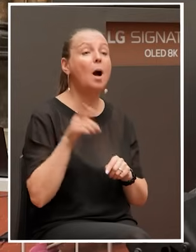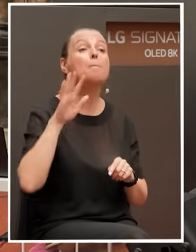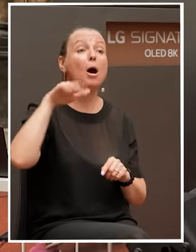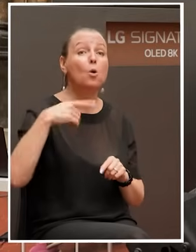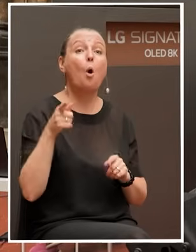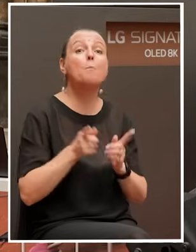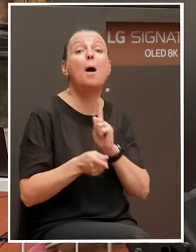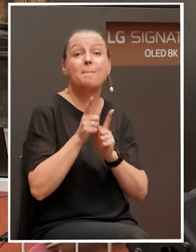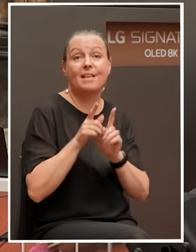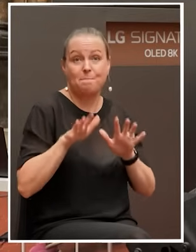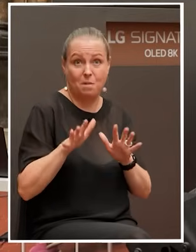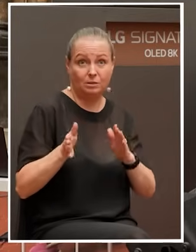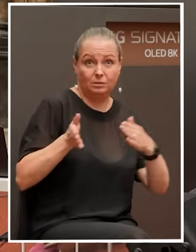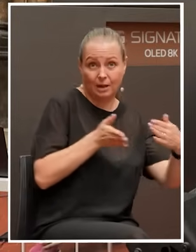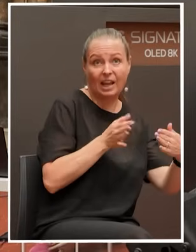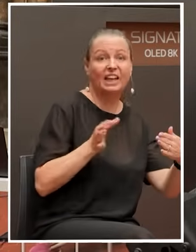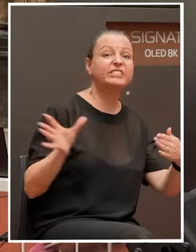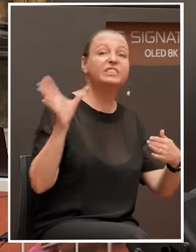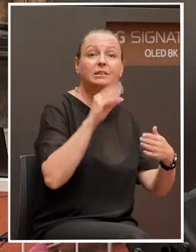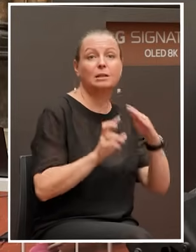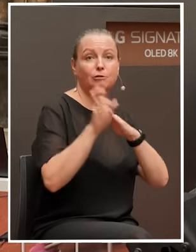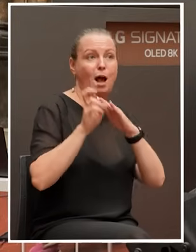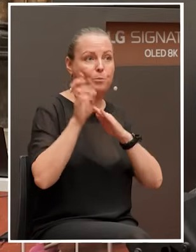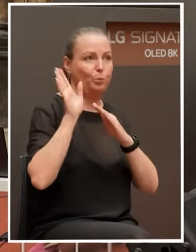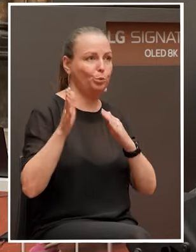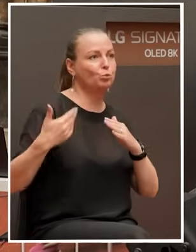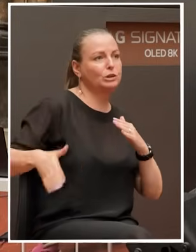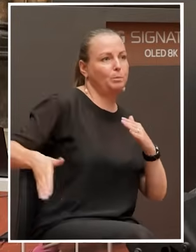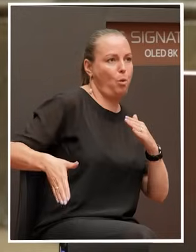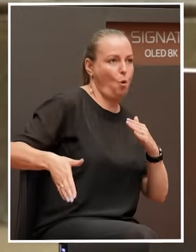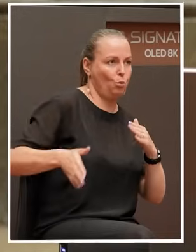менять точку зрения, и все остальные соборы будут восприниматься уже сбоку.